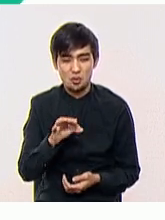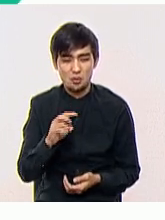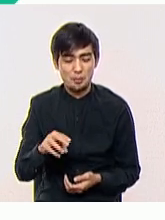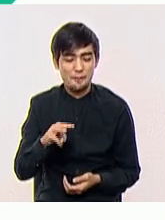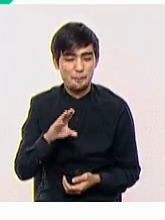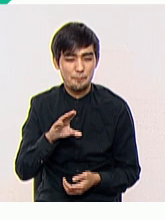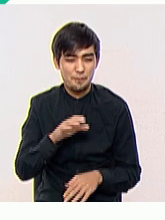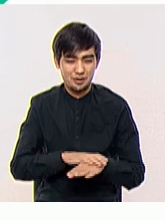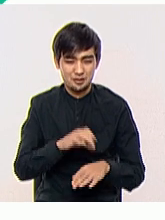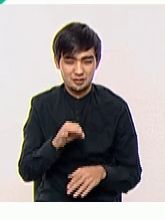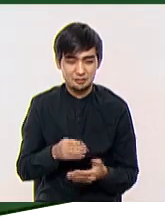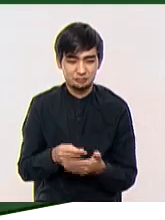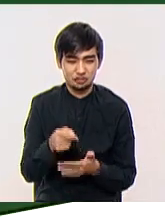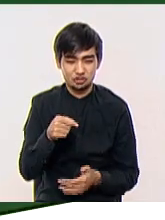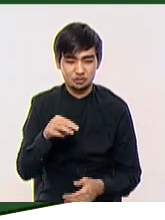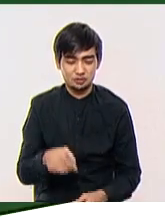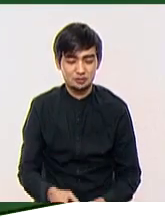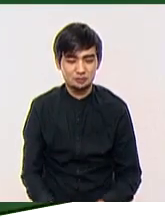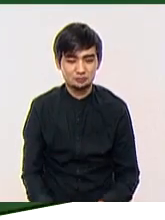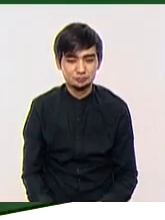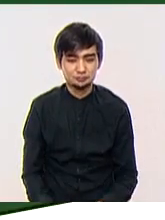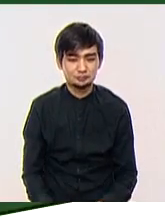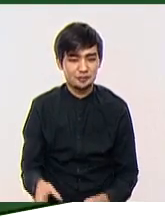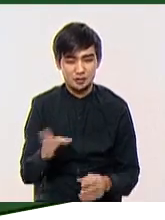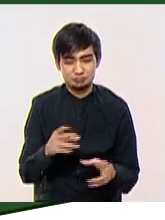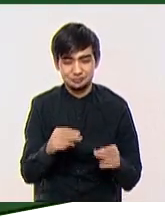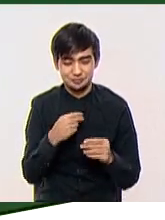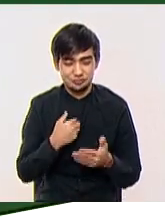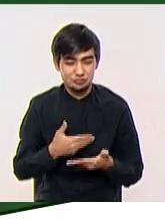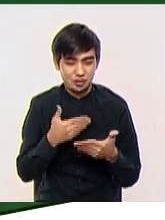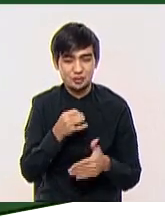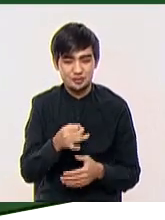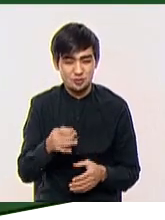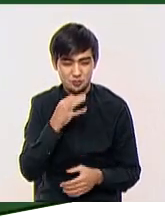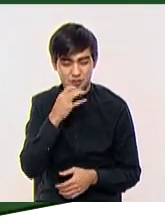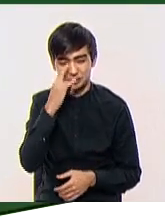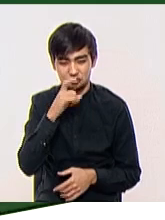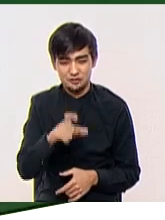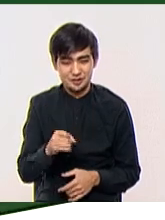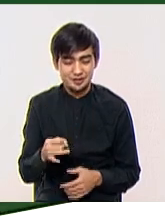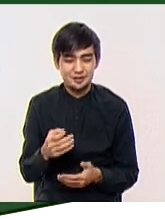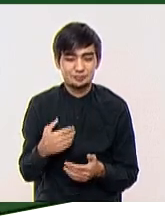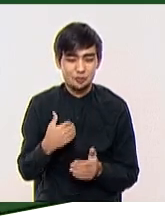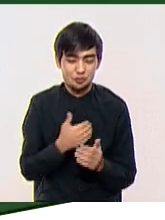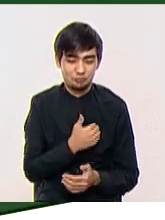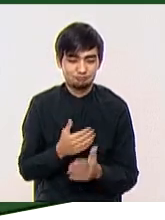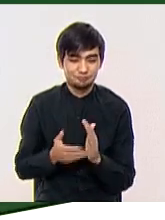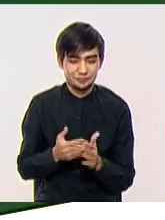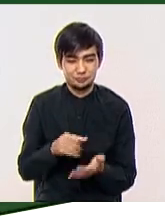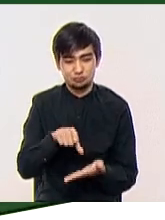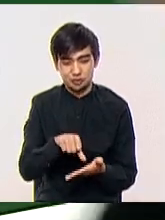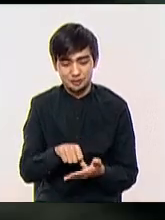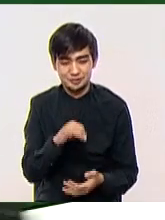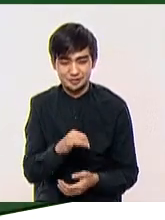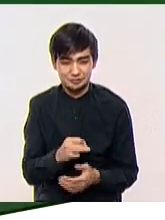от 1000 тенге. Желаем удачи каждому казахстанцу. И хочется призвать каждого казахстанца активно